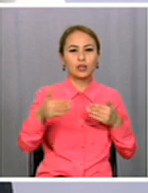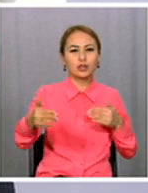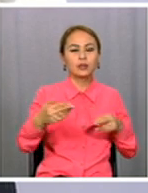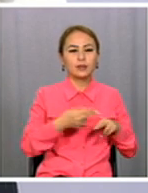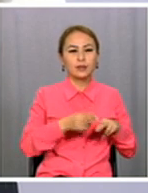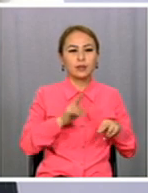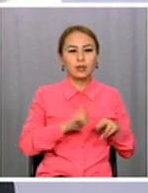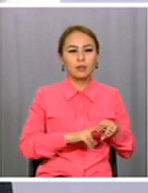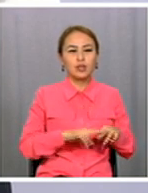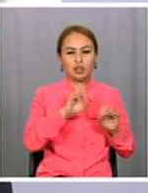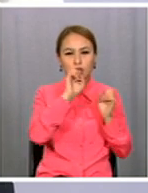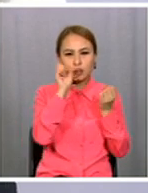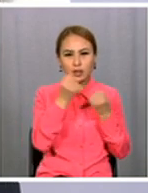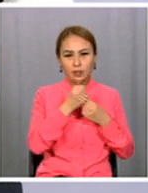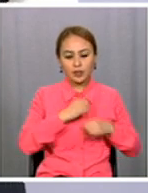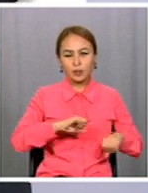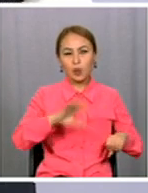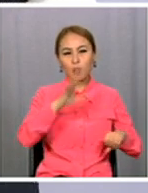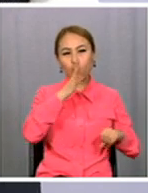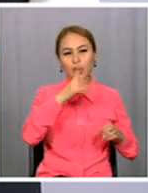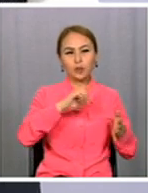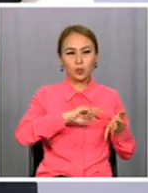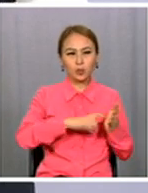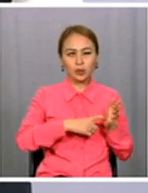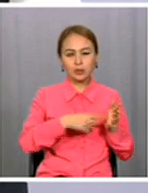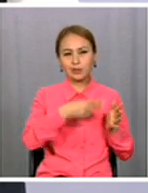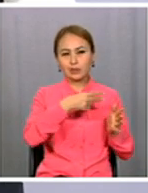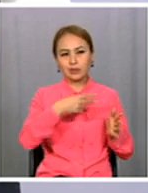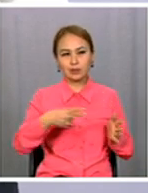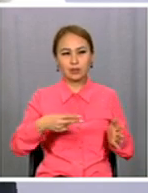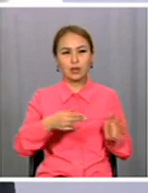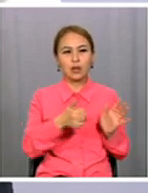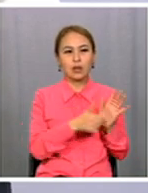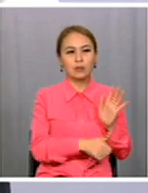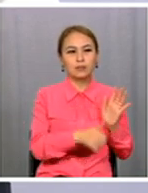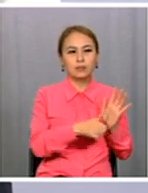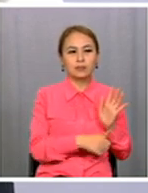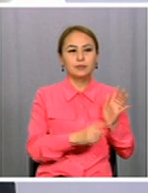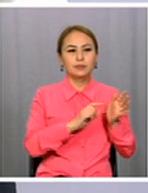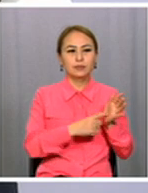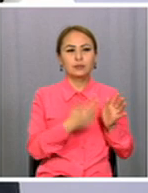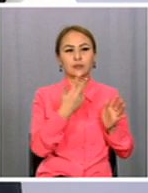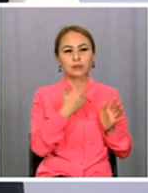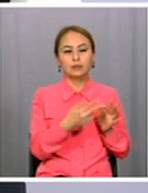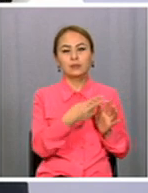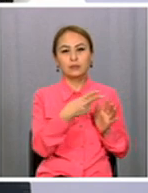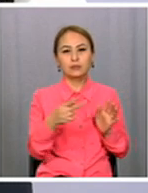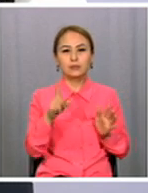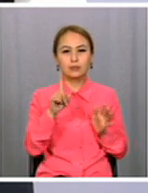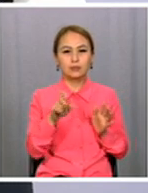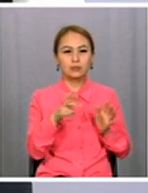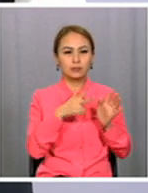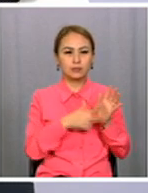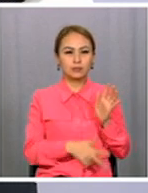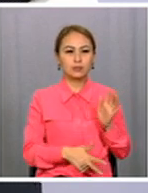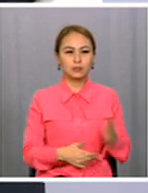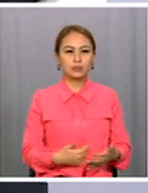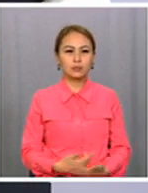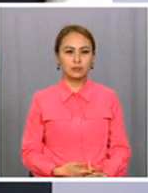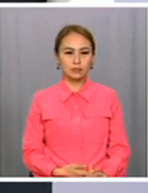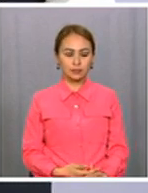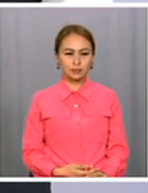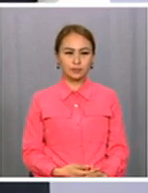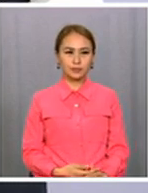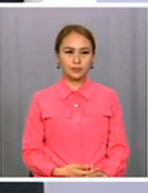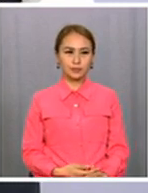ол жылдамдық пен уақыттың көбейтінісіне тең, яғни 60-ты 3-ке көбейтіп, осы көбейтінің мәнін 180-ге тең